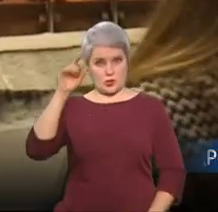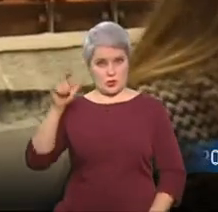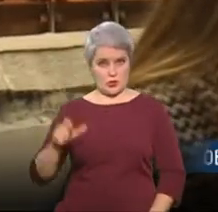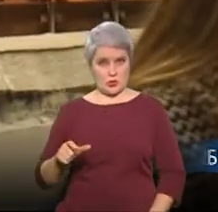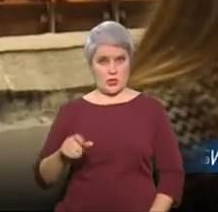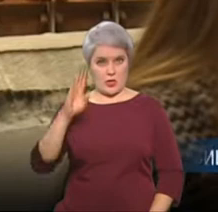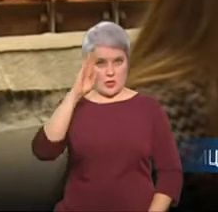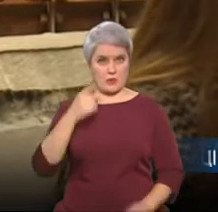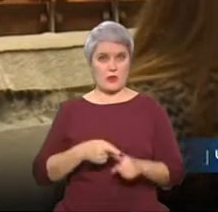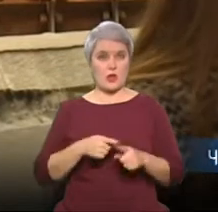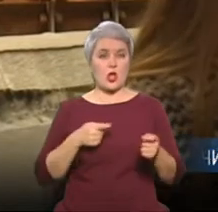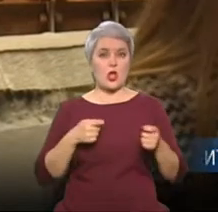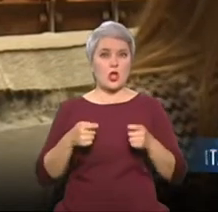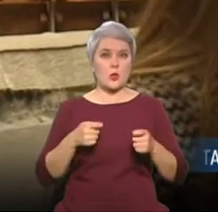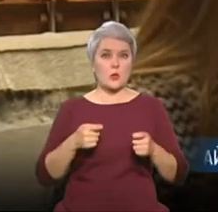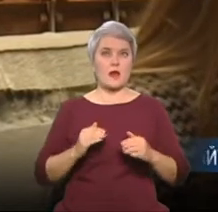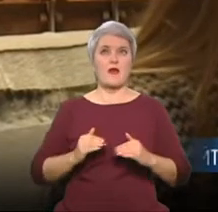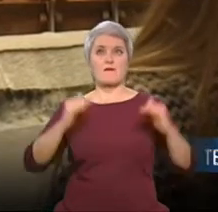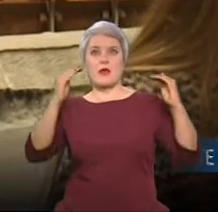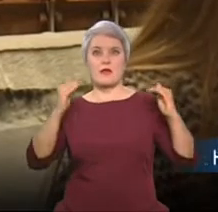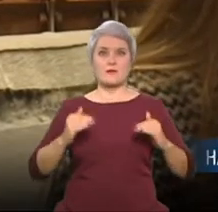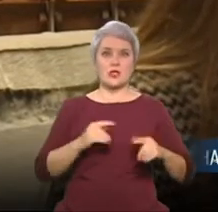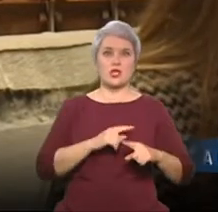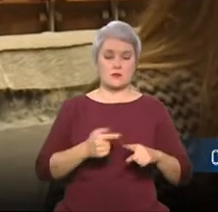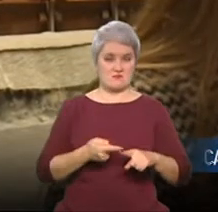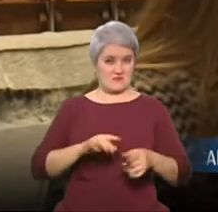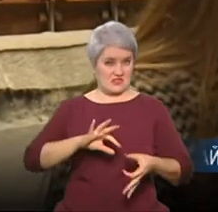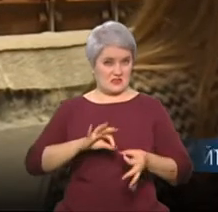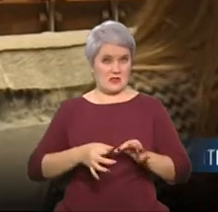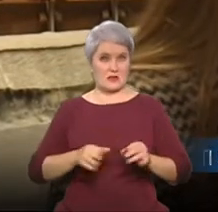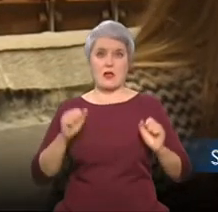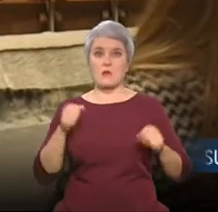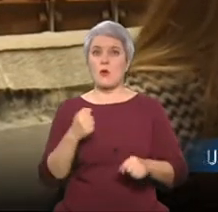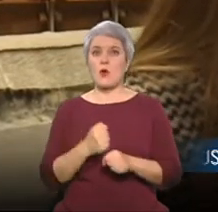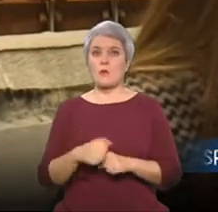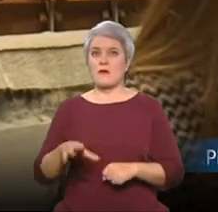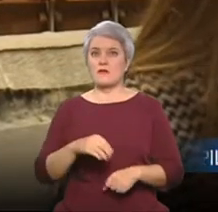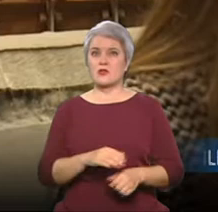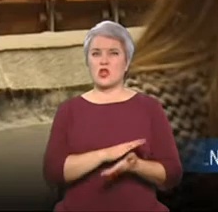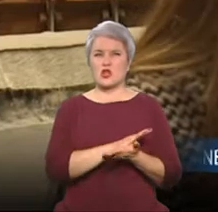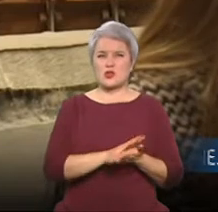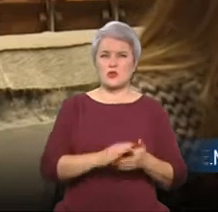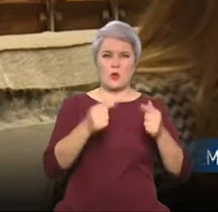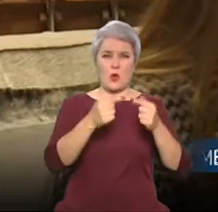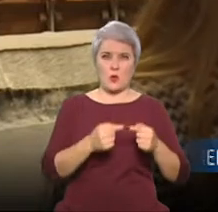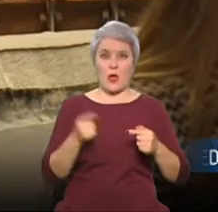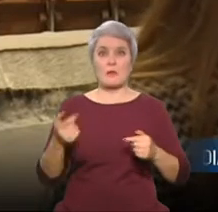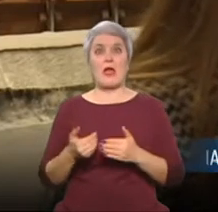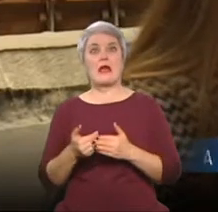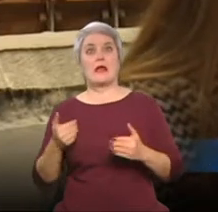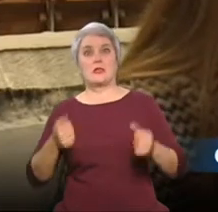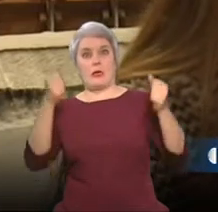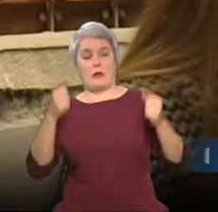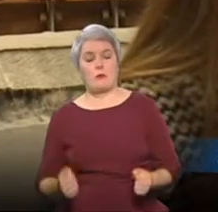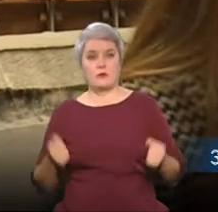Чоловік, який керує швидкість – вверх, вниз. І це дуже складно, тому що ти можеш робити все круто і чітко, а тебе раніше чи пізніше